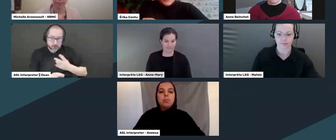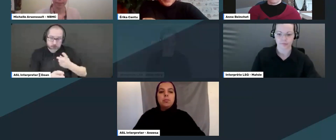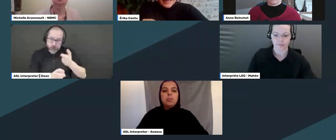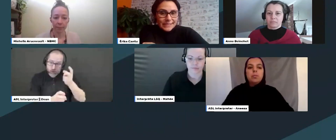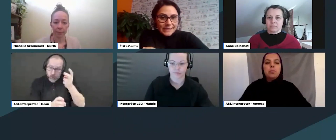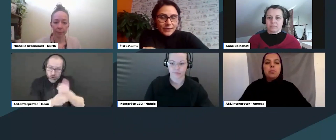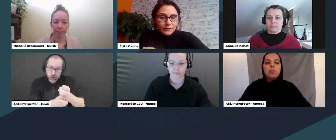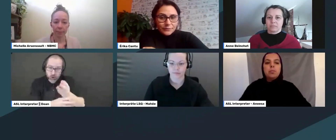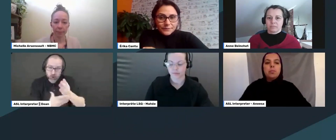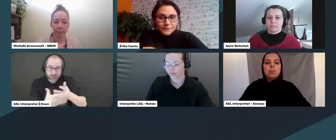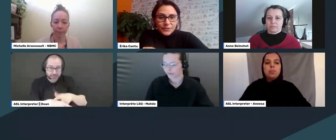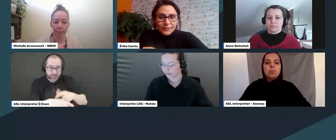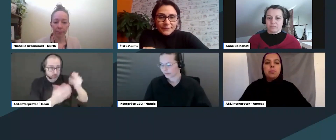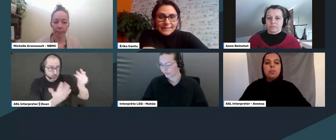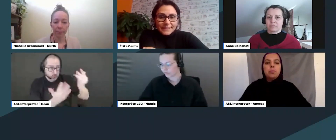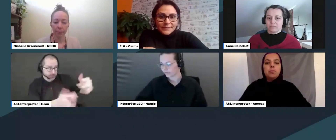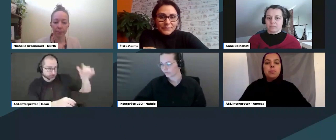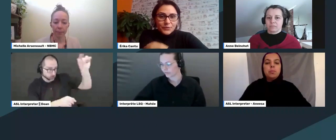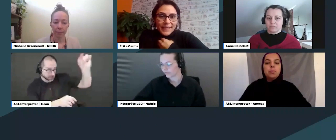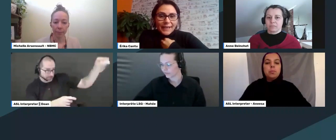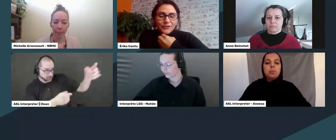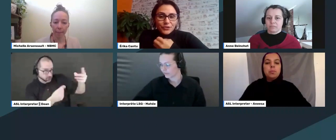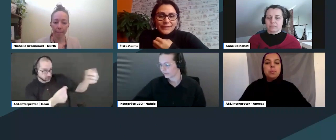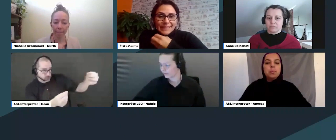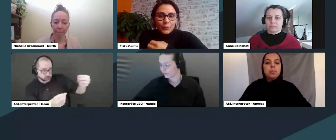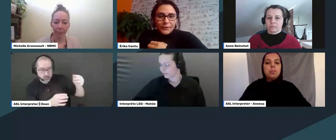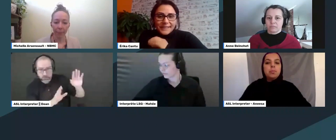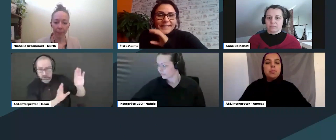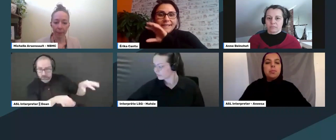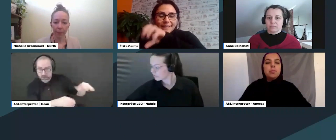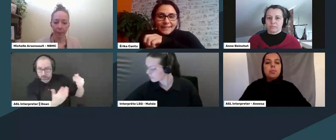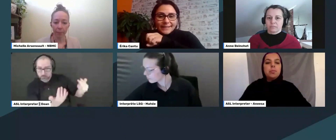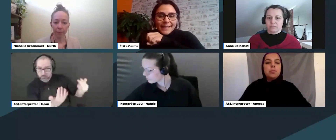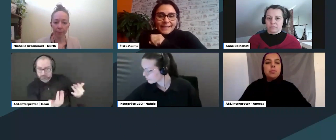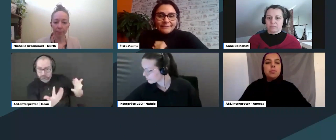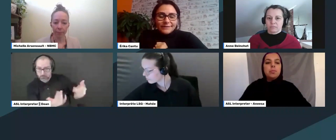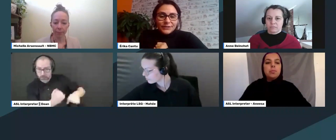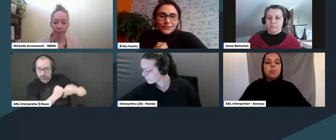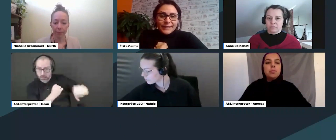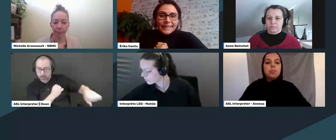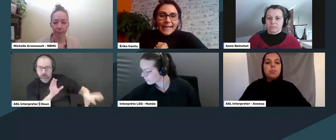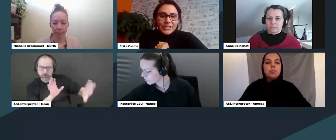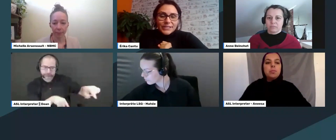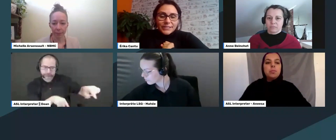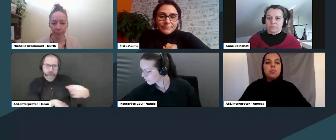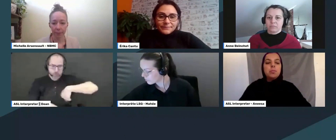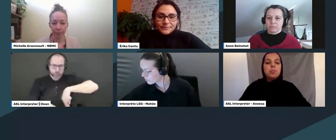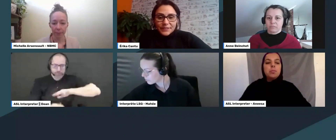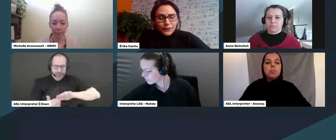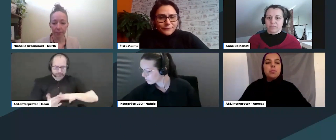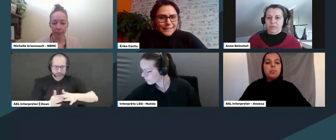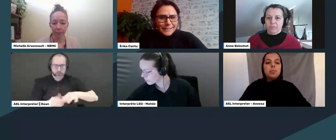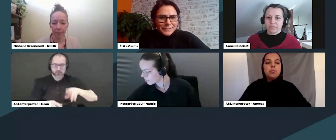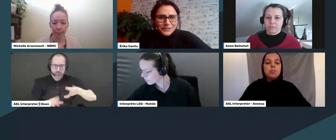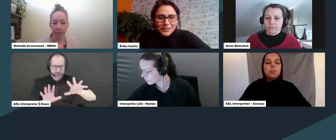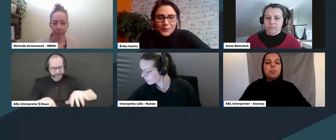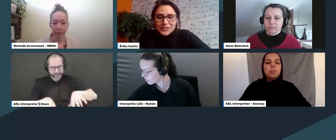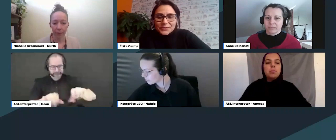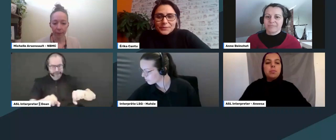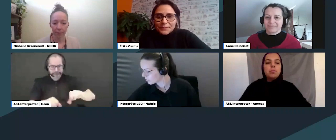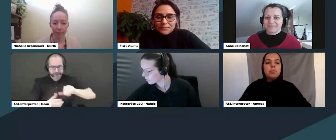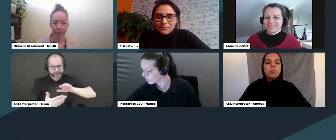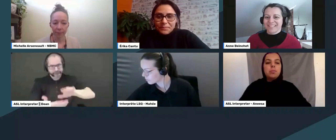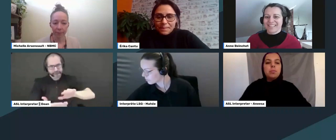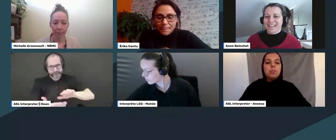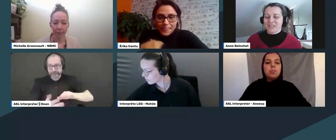d'attendre cela parfois. Donc parfois, nous n'avons pas le choix que de faire avec ça. Je ne sais pas si j'ai répondu à votre question. Oui,